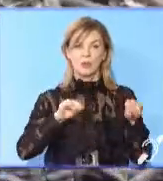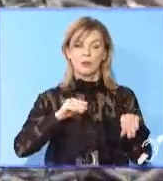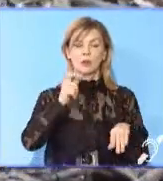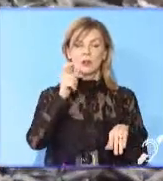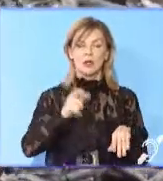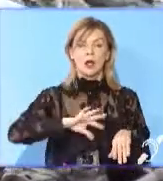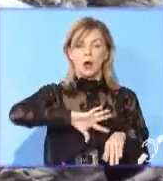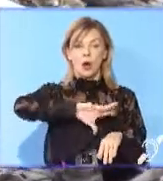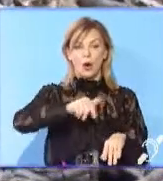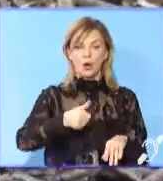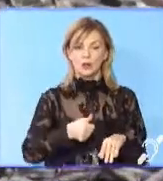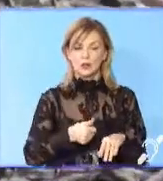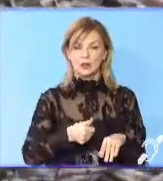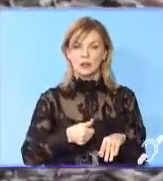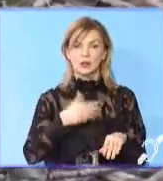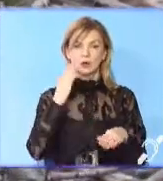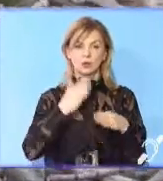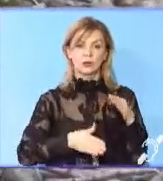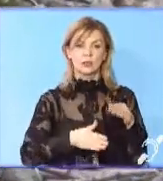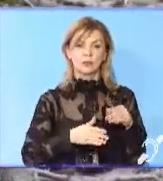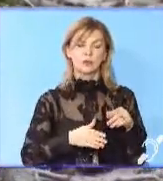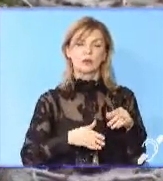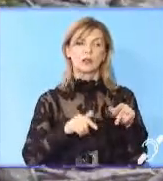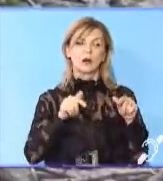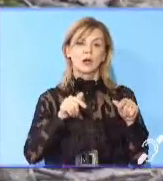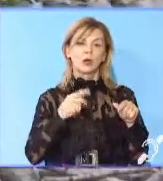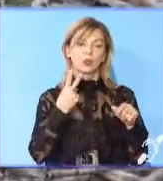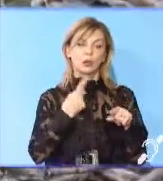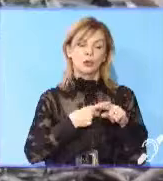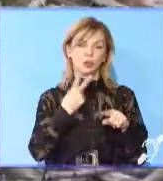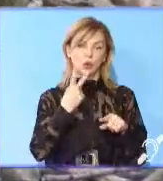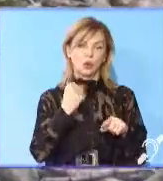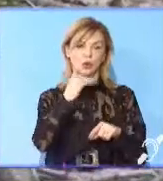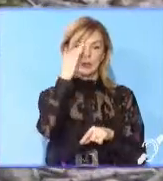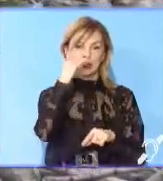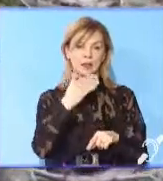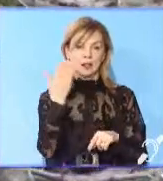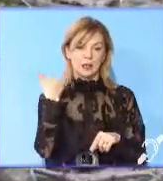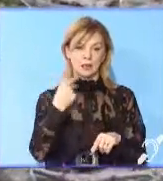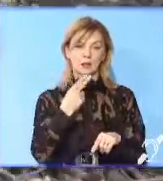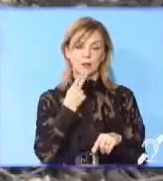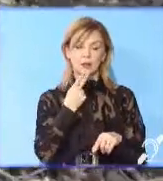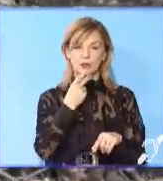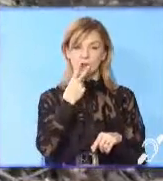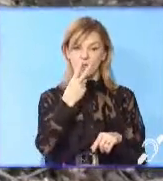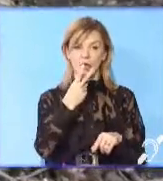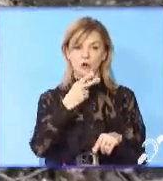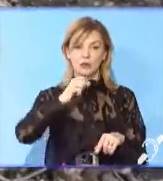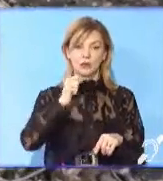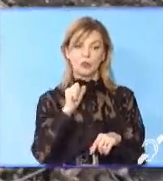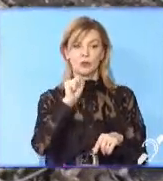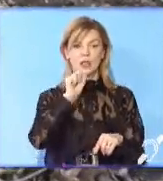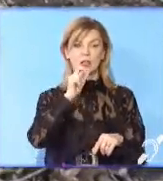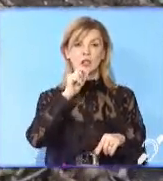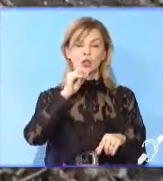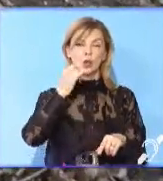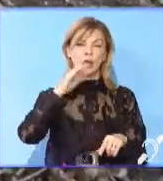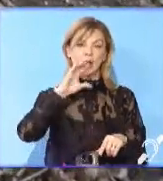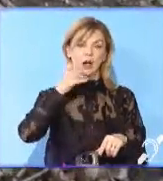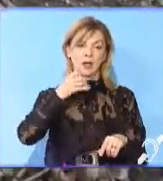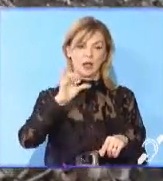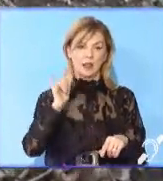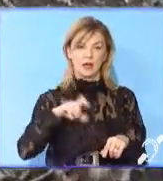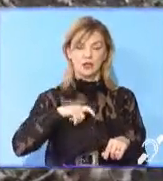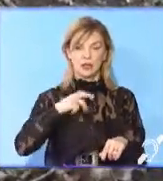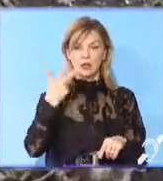hoți de material lemnos. În ultimul, cel petrecut în urmă cu 2 zile, polițiștii au văzut pe raza comunei Stoicănești un atelaj Hippo, în care se aflau